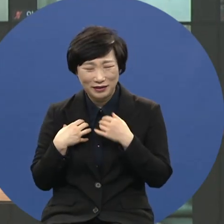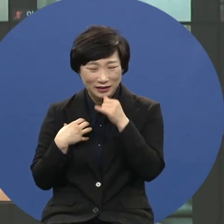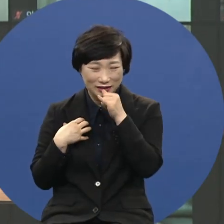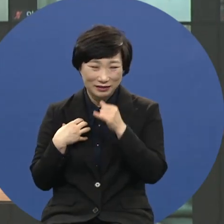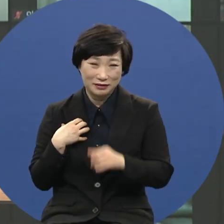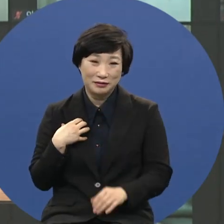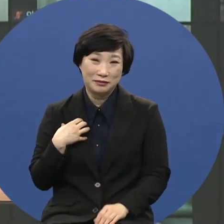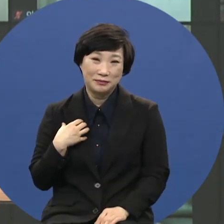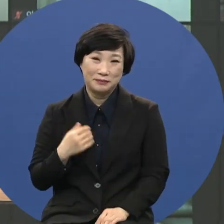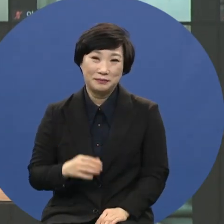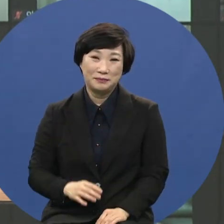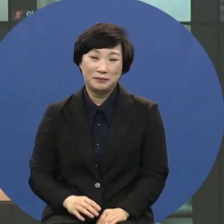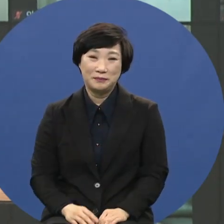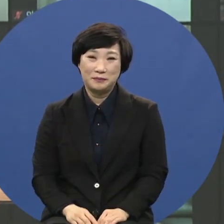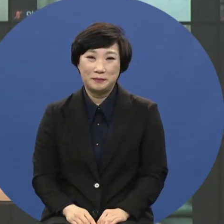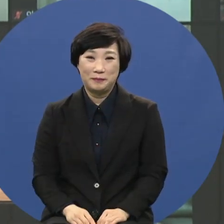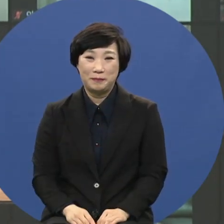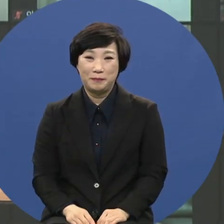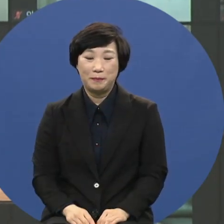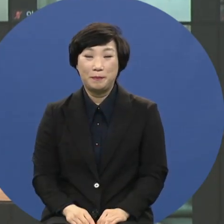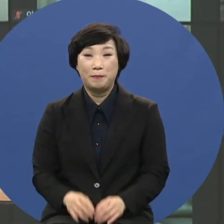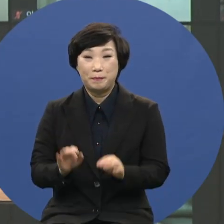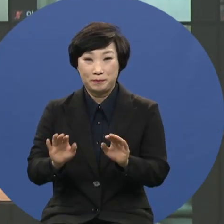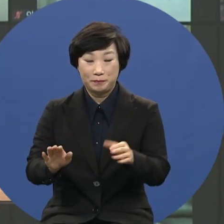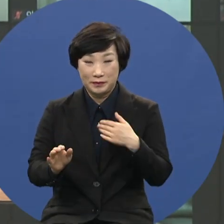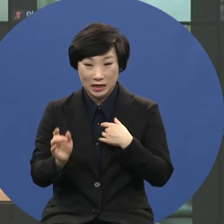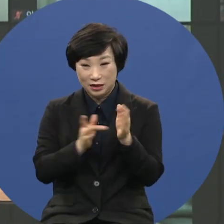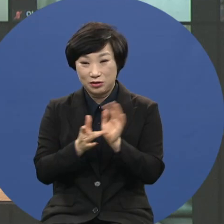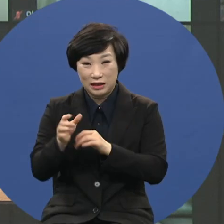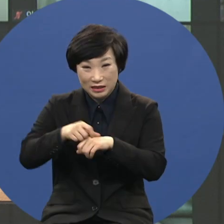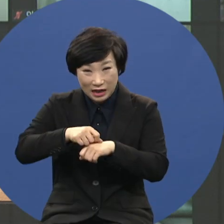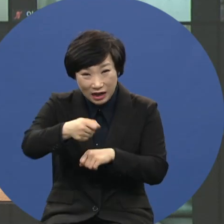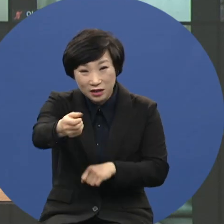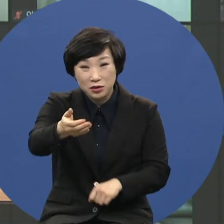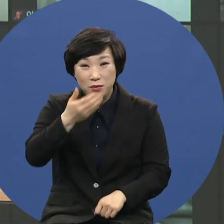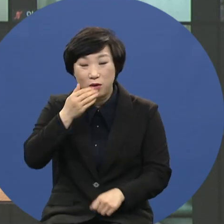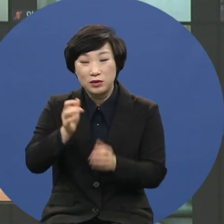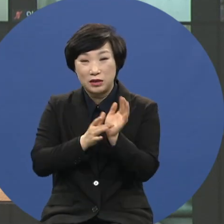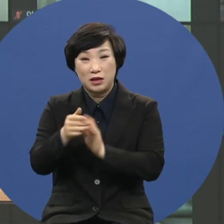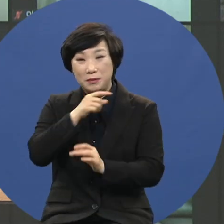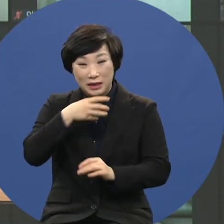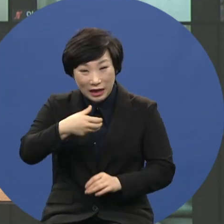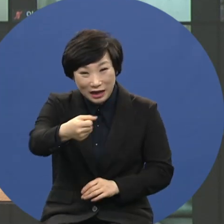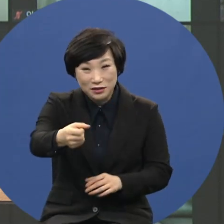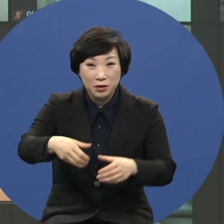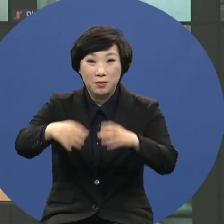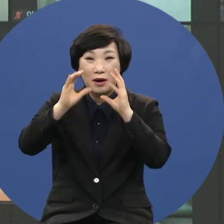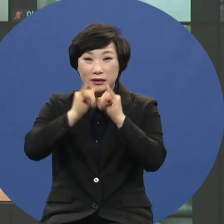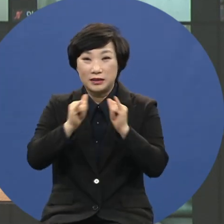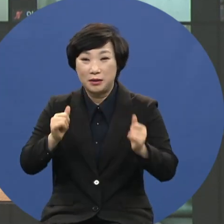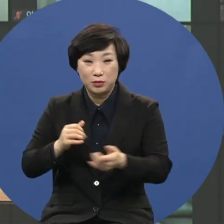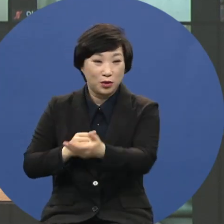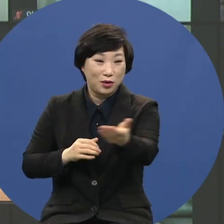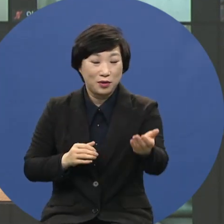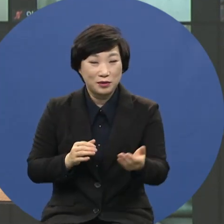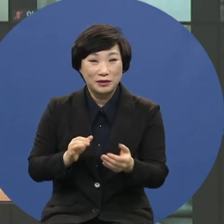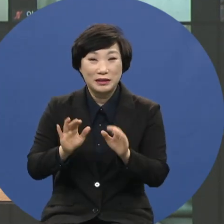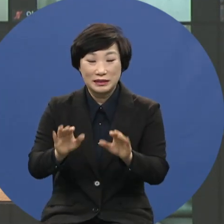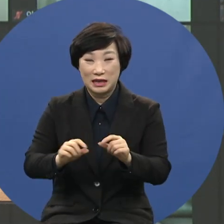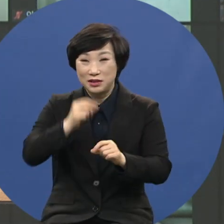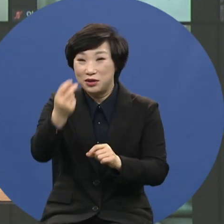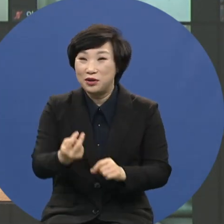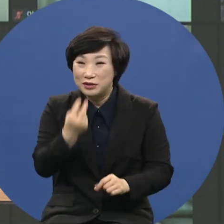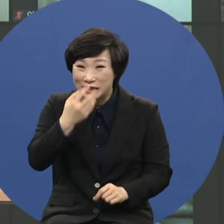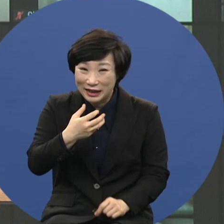응? 내 살을 먹고 내 피를 마시는 자는